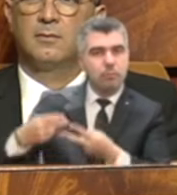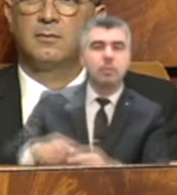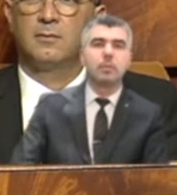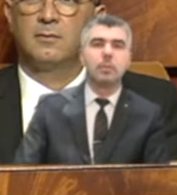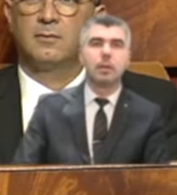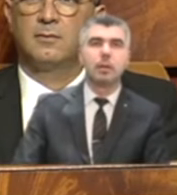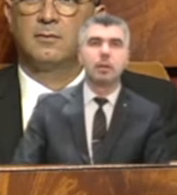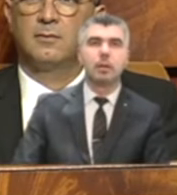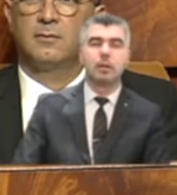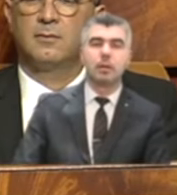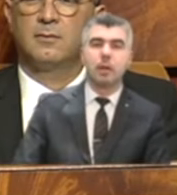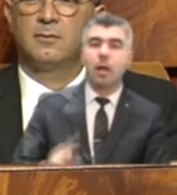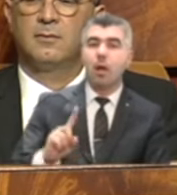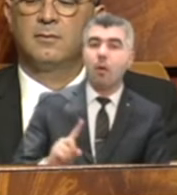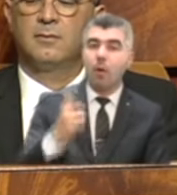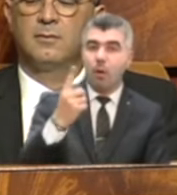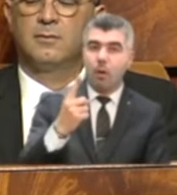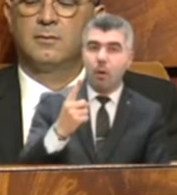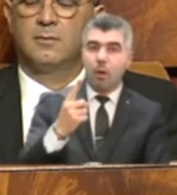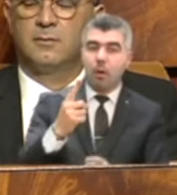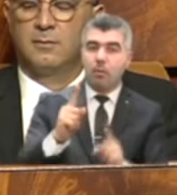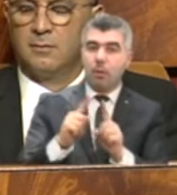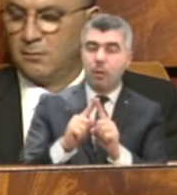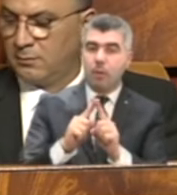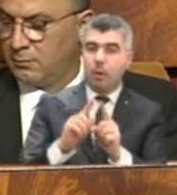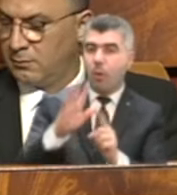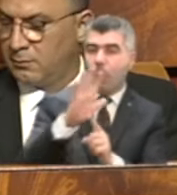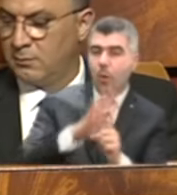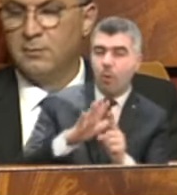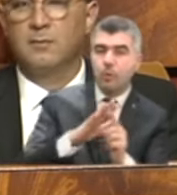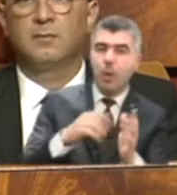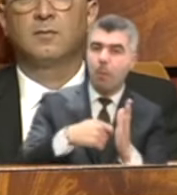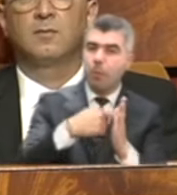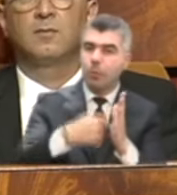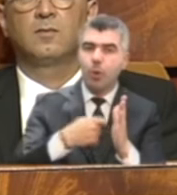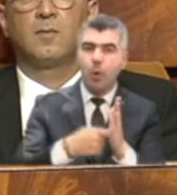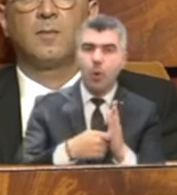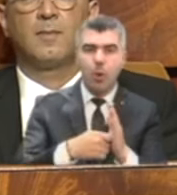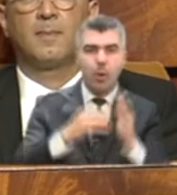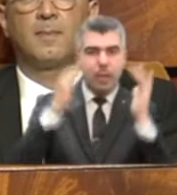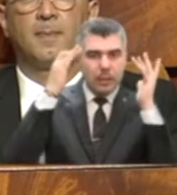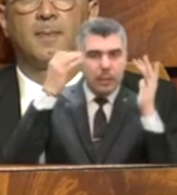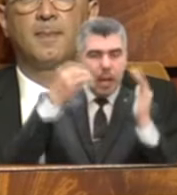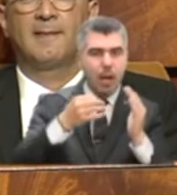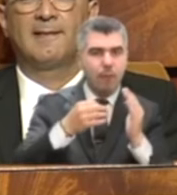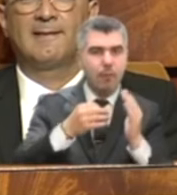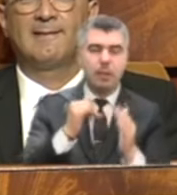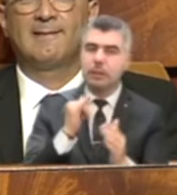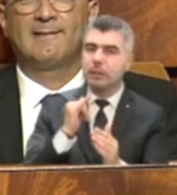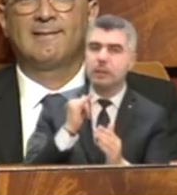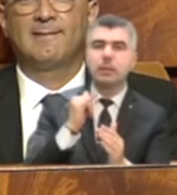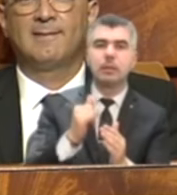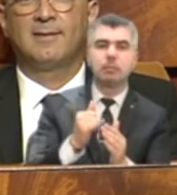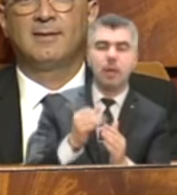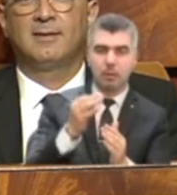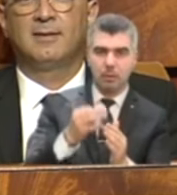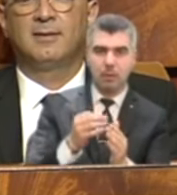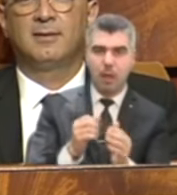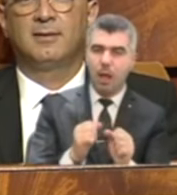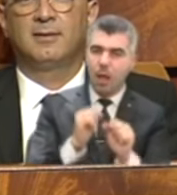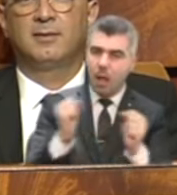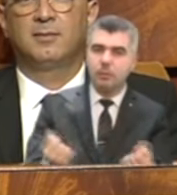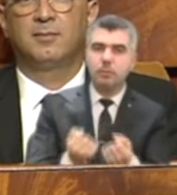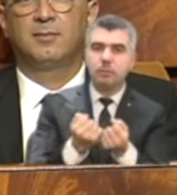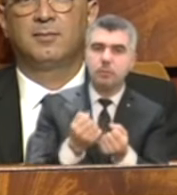أولا بتوجيه مزيد من الاستثمارات نحو المشاريع الثقافية والإبداعية لضمان تحقيق نمو